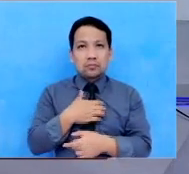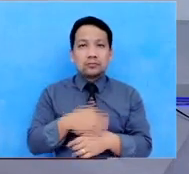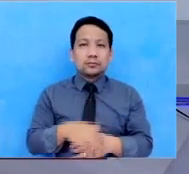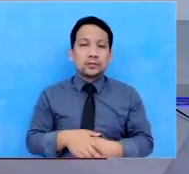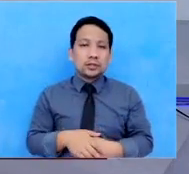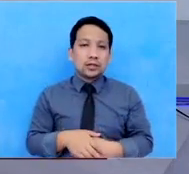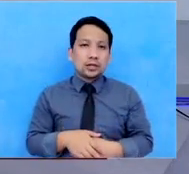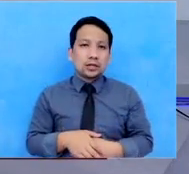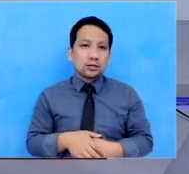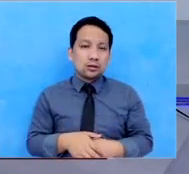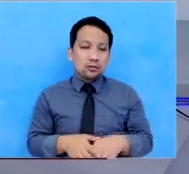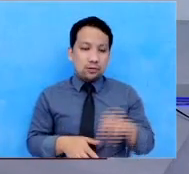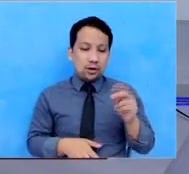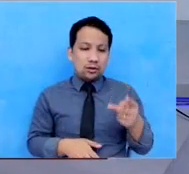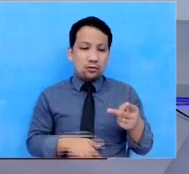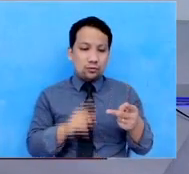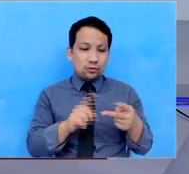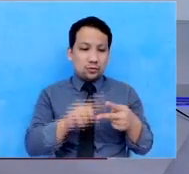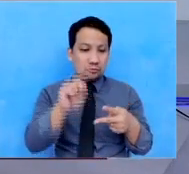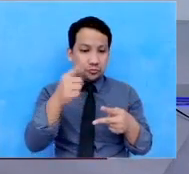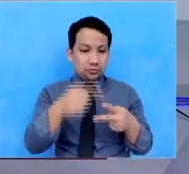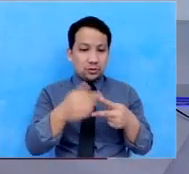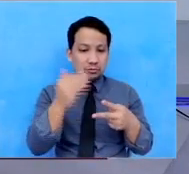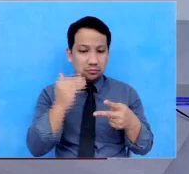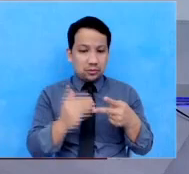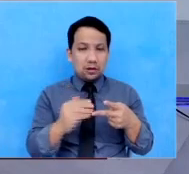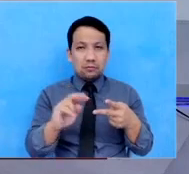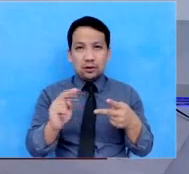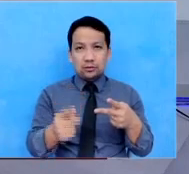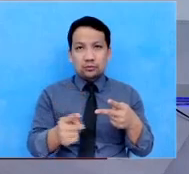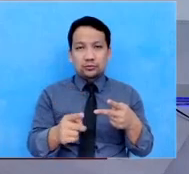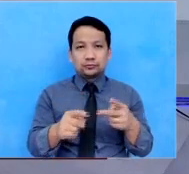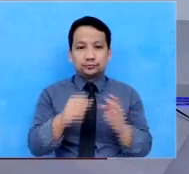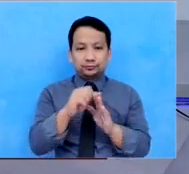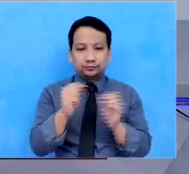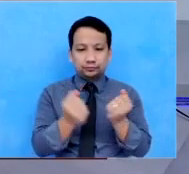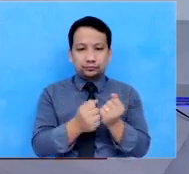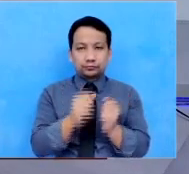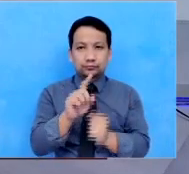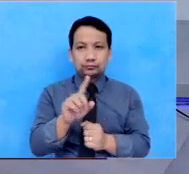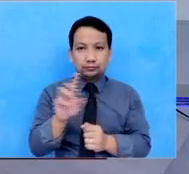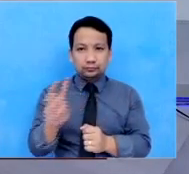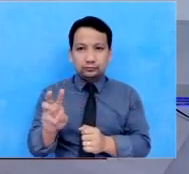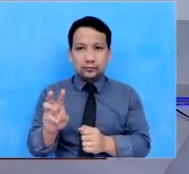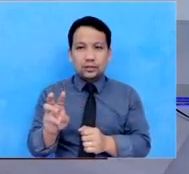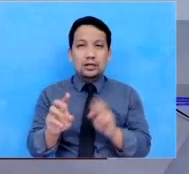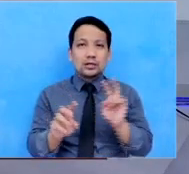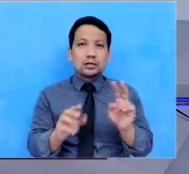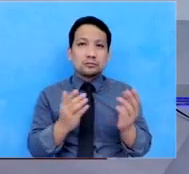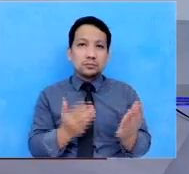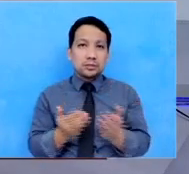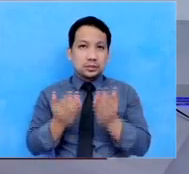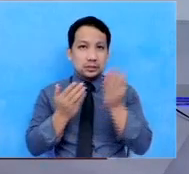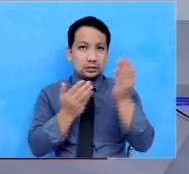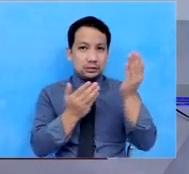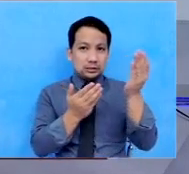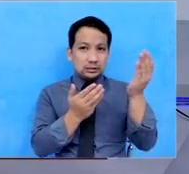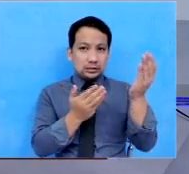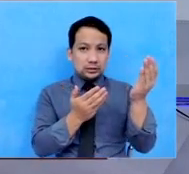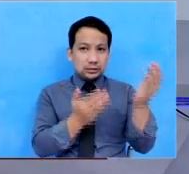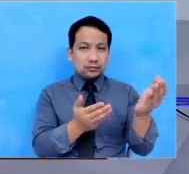2 naman, ayon sa Section 6 ng Rule 112 ng Rules of Court, kung isampa ng prosecutor ang kaso sa